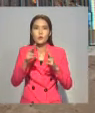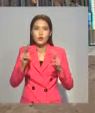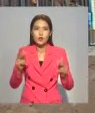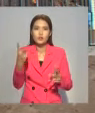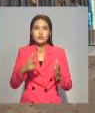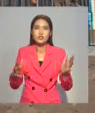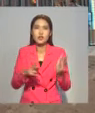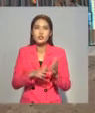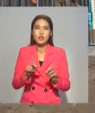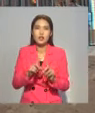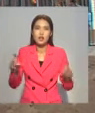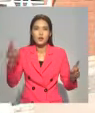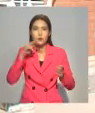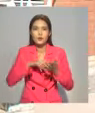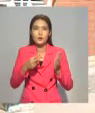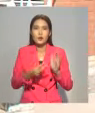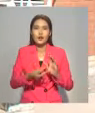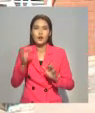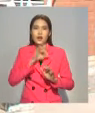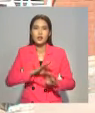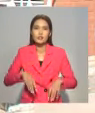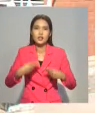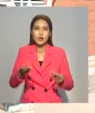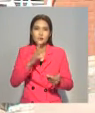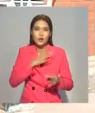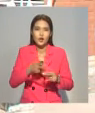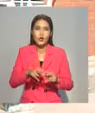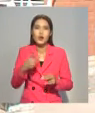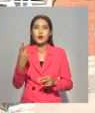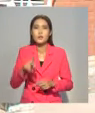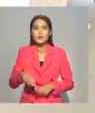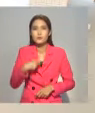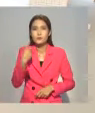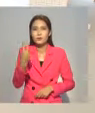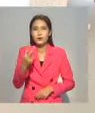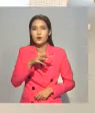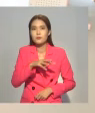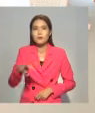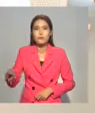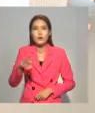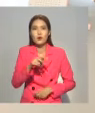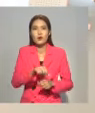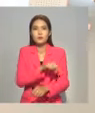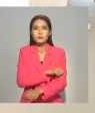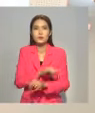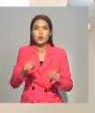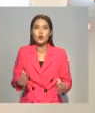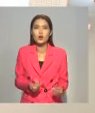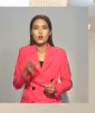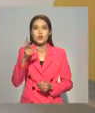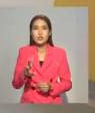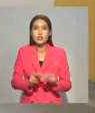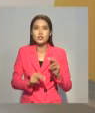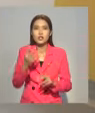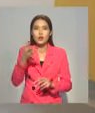ғимарат, 28 мектепке дейінгі ұйым пайдалануға берілген. Сондай-ақ 1,2 миллион шаршы метрден астам тұрғын үй салынып, 4